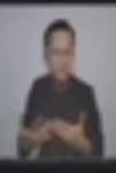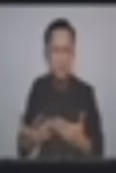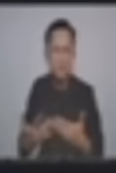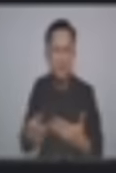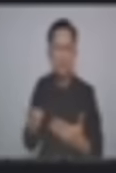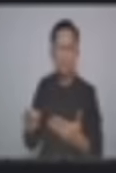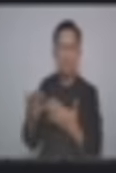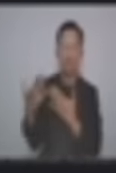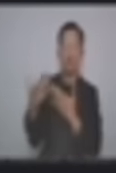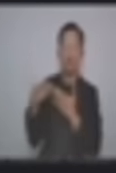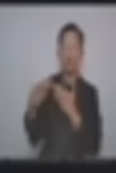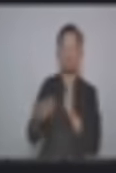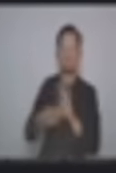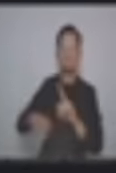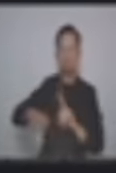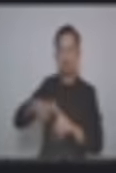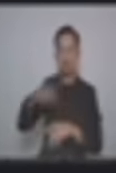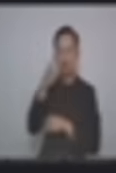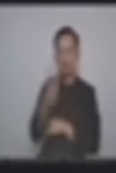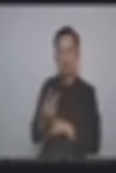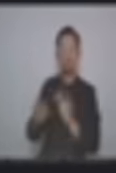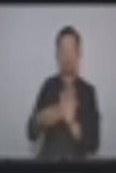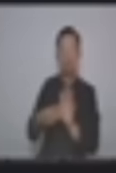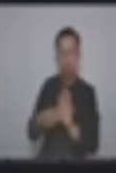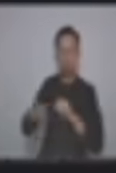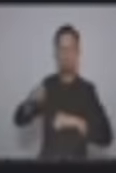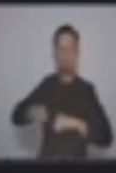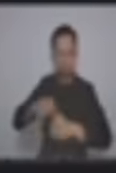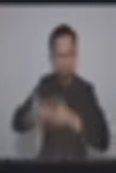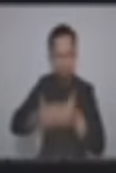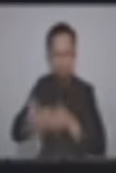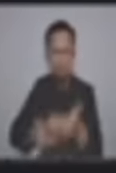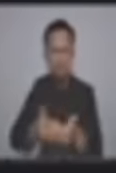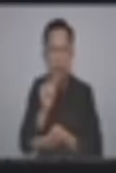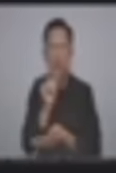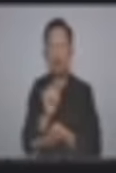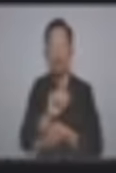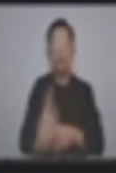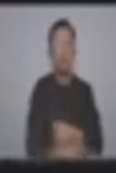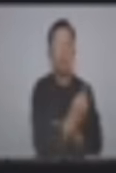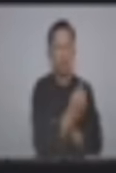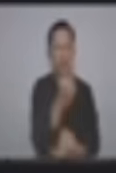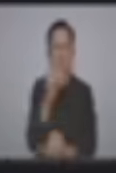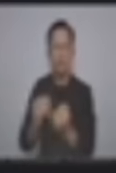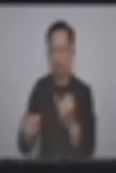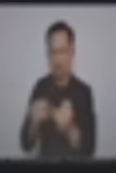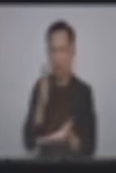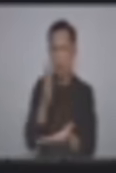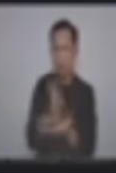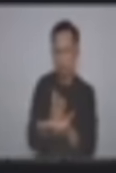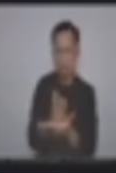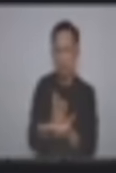kewajiban bagi Mahkamah Konstitusi sebagai peradilan konstitusi untuk pada tingkat pertama dan terakhir yang putusannya bersifat